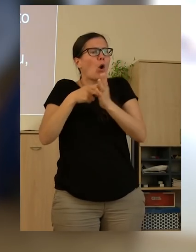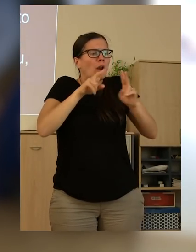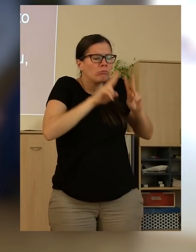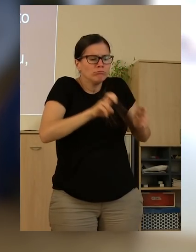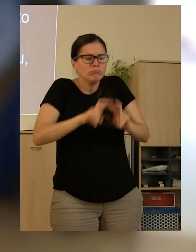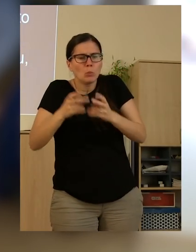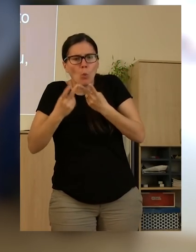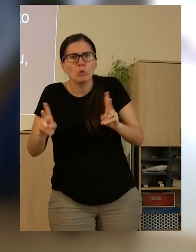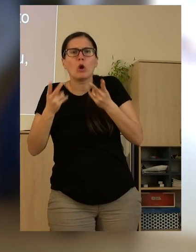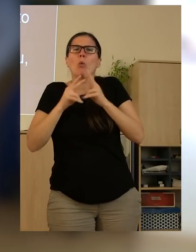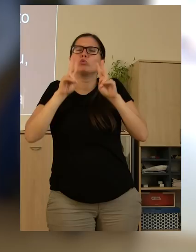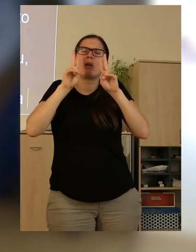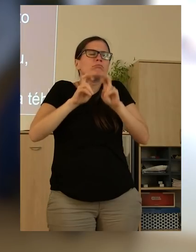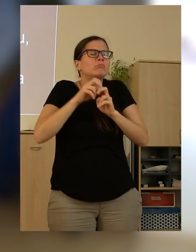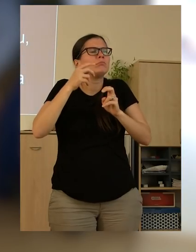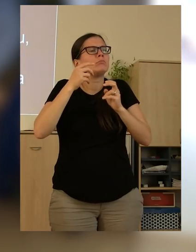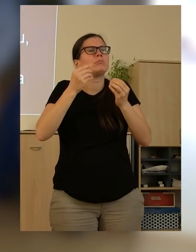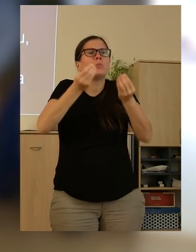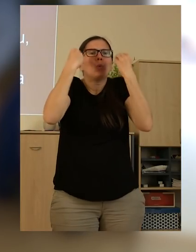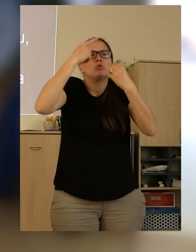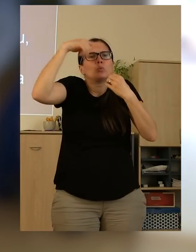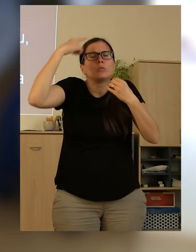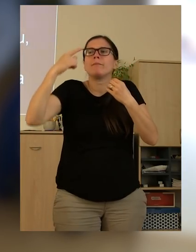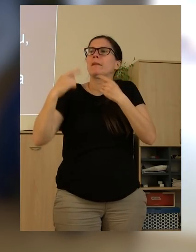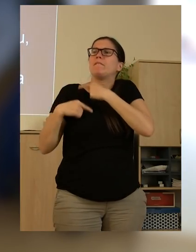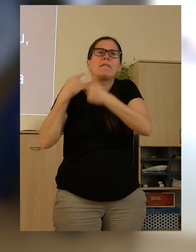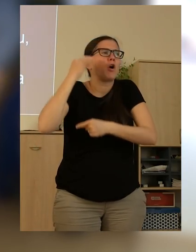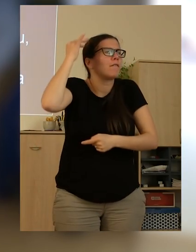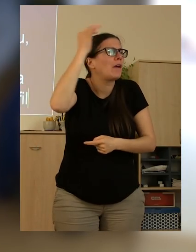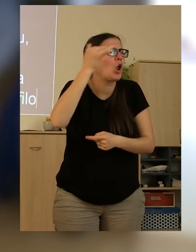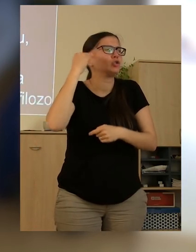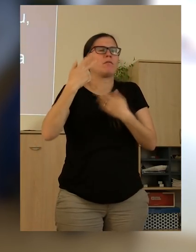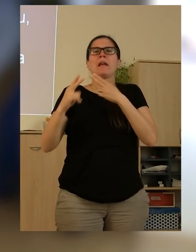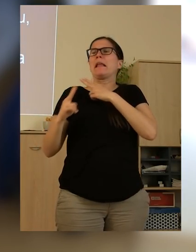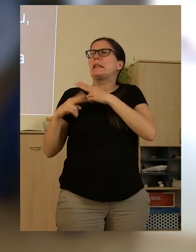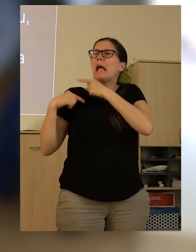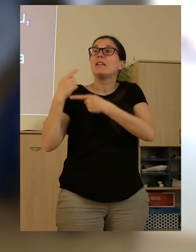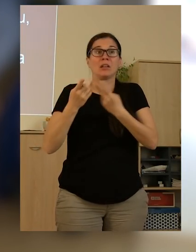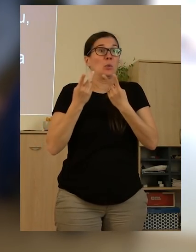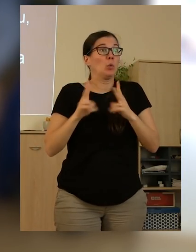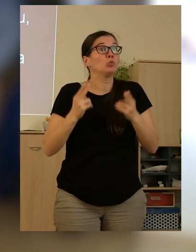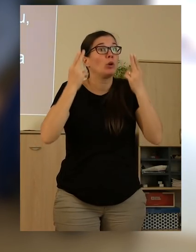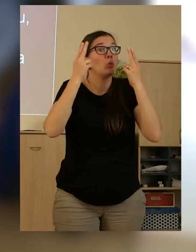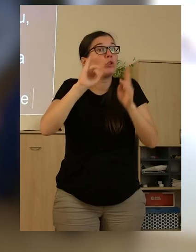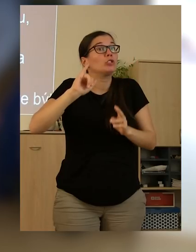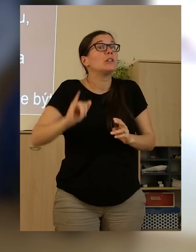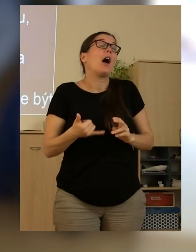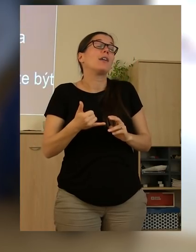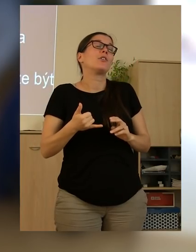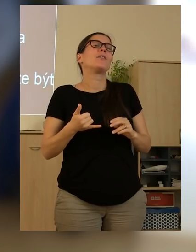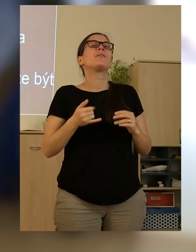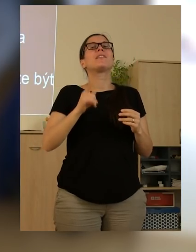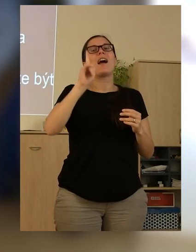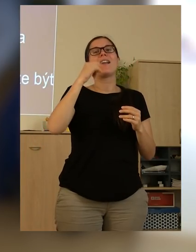této planetě, jo? Můžu studovat dějiny vývoj, filozofie a toho všechno. Může být velmi užitečný v nějakém konkrétním případě,